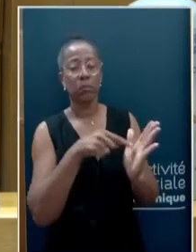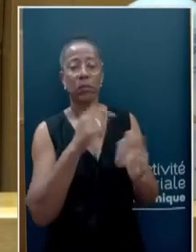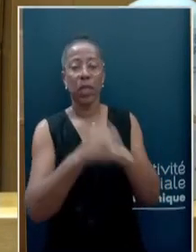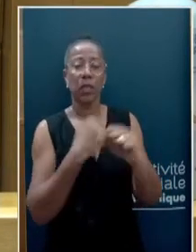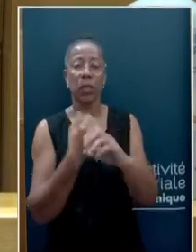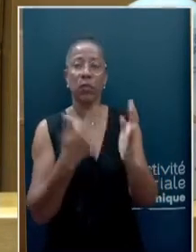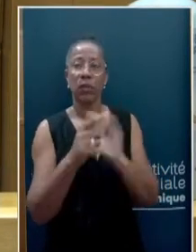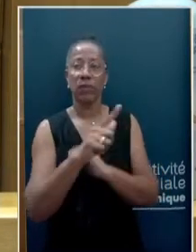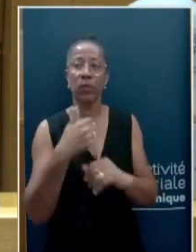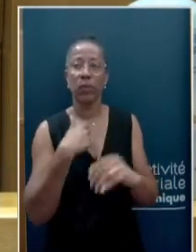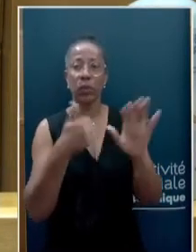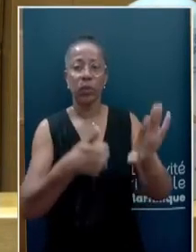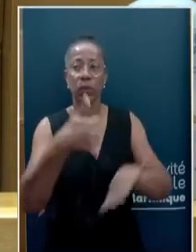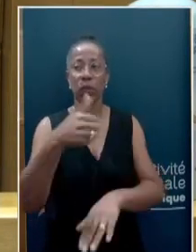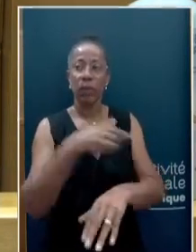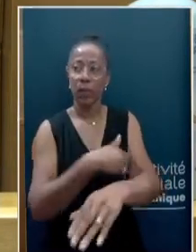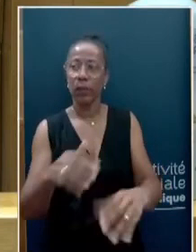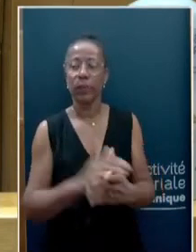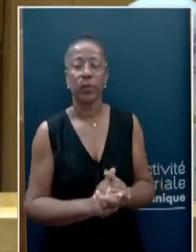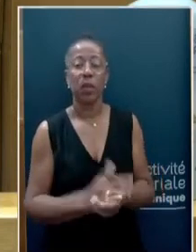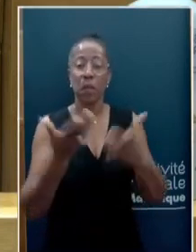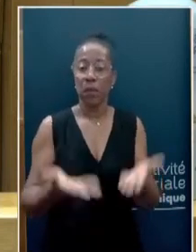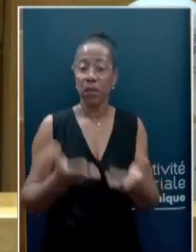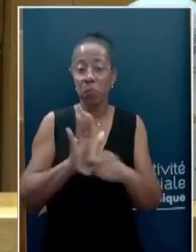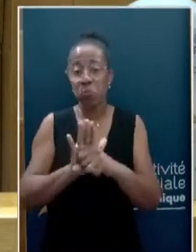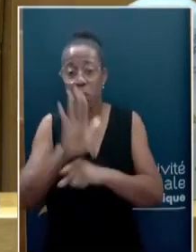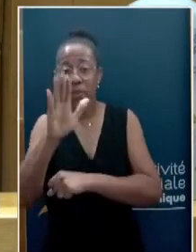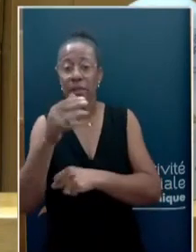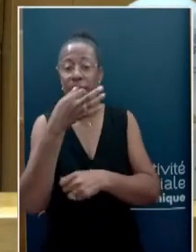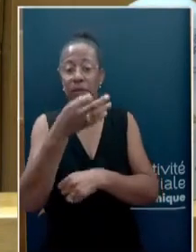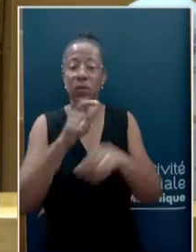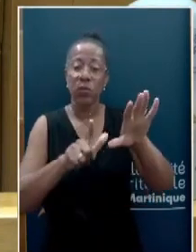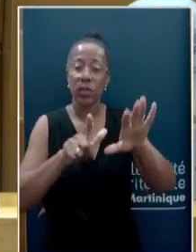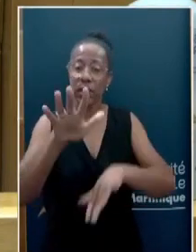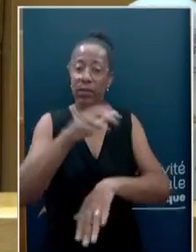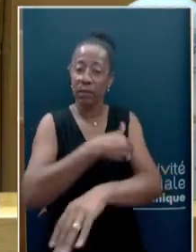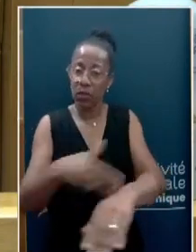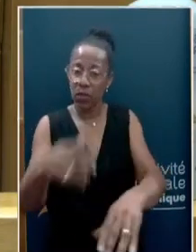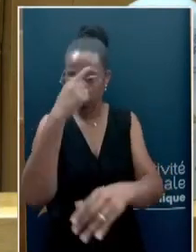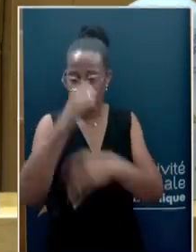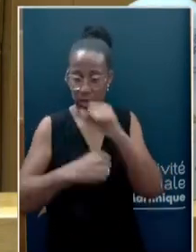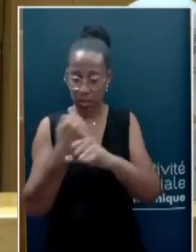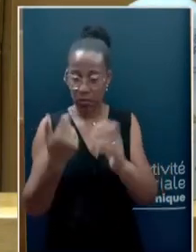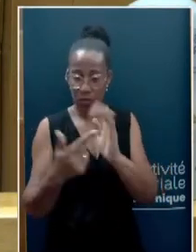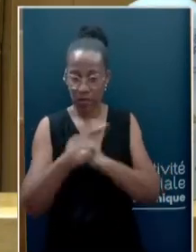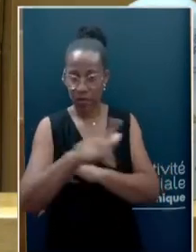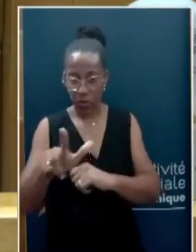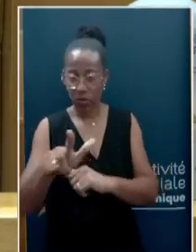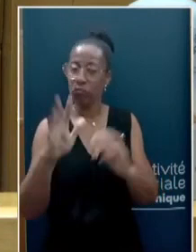61 millions. Maintenant, vous promettez 75 millions pour 2023,